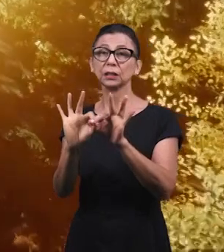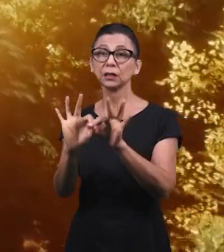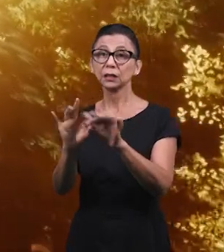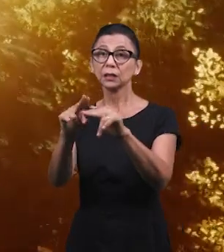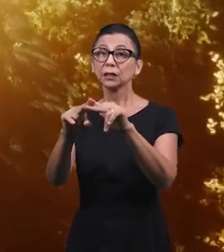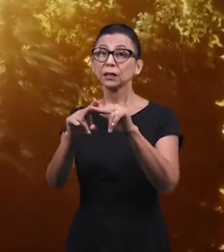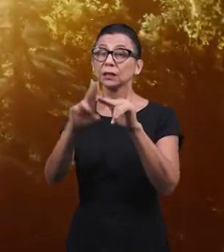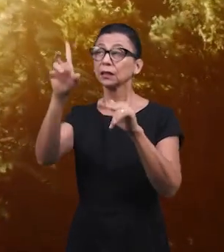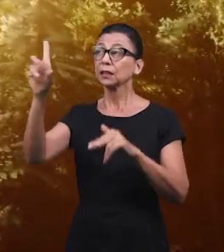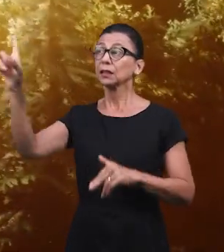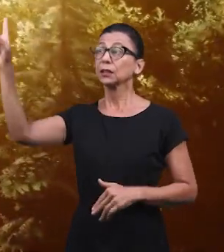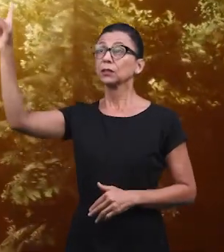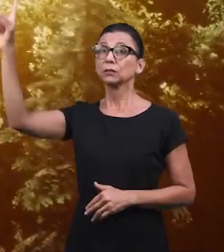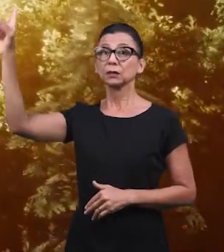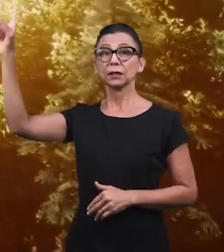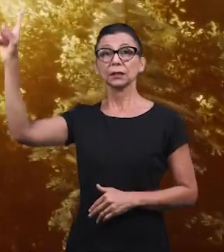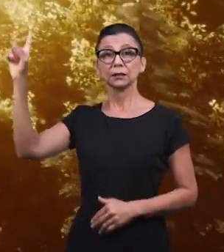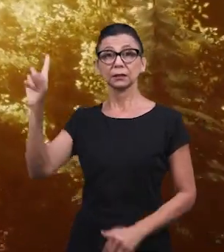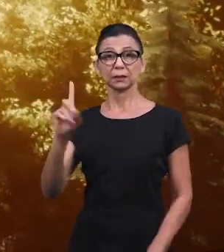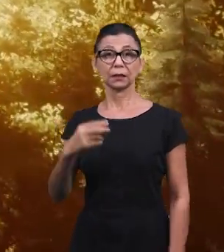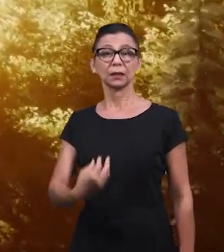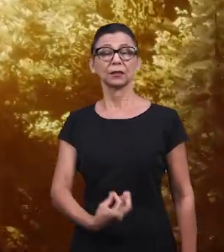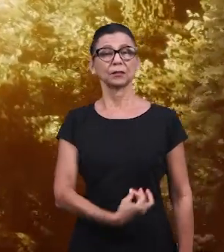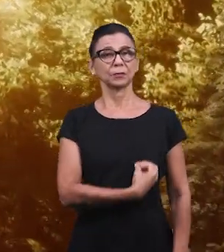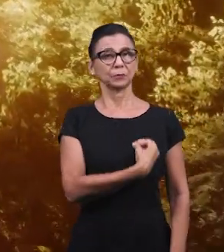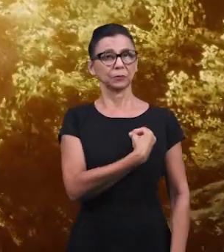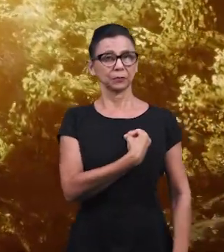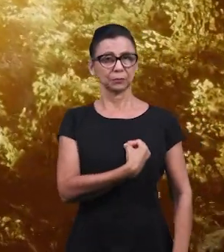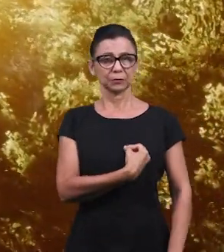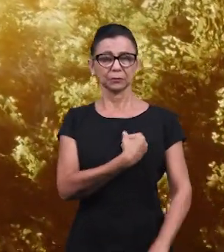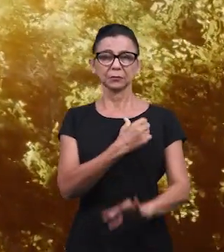Бог находится в храме.